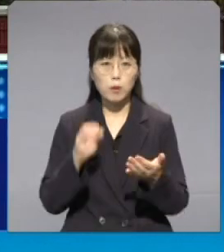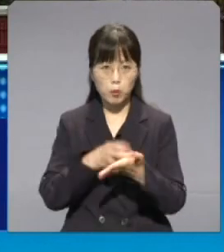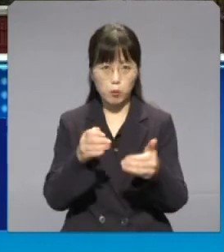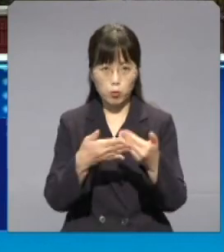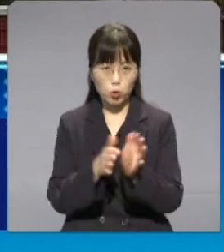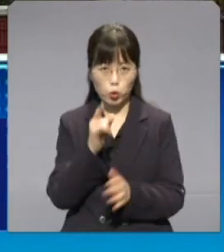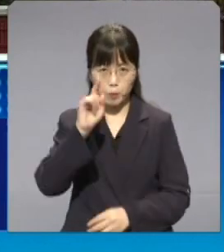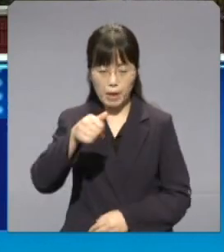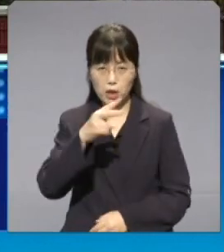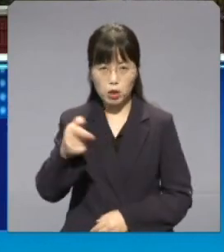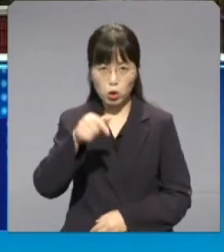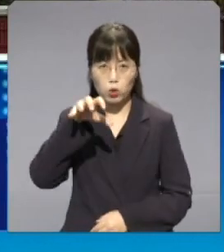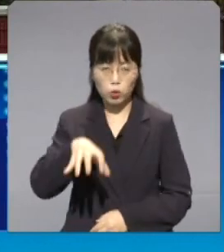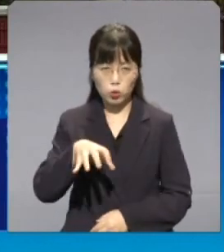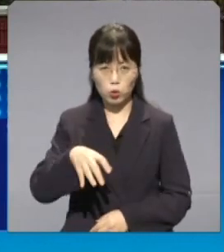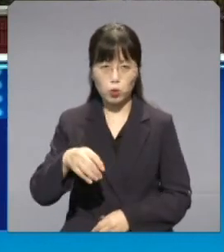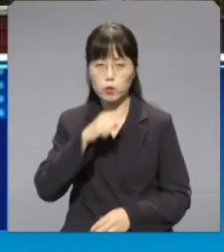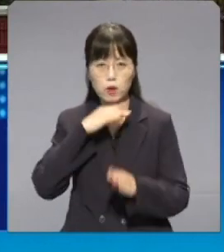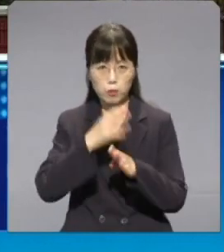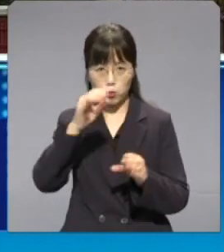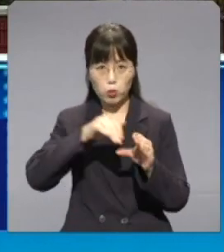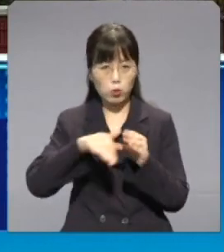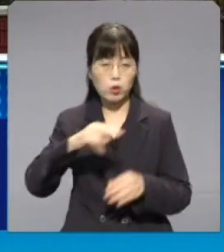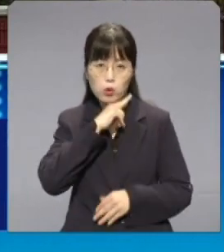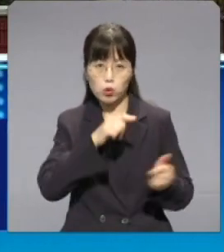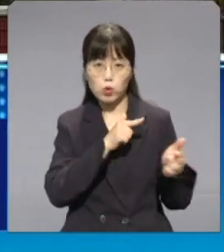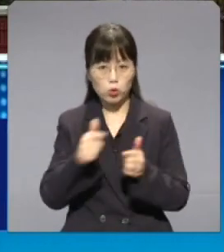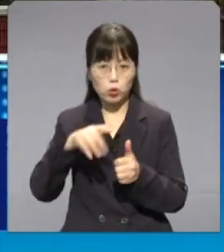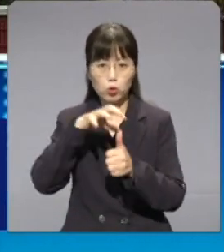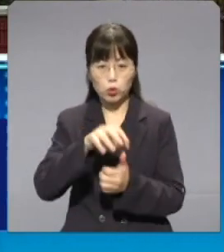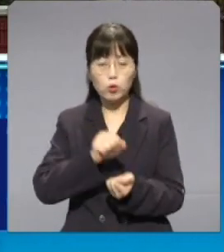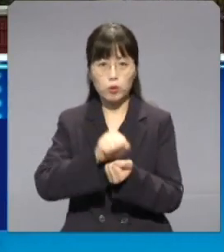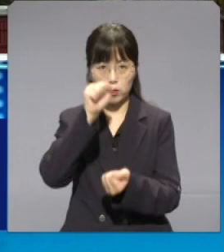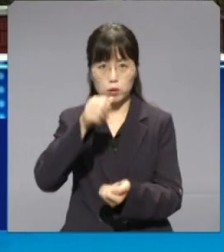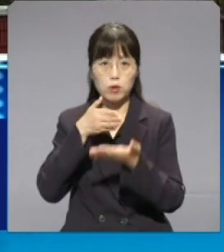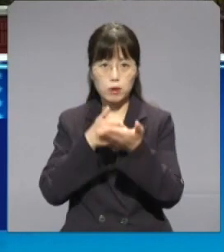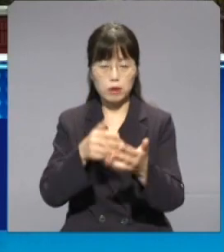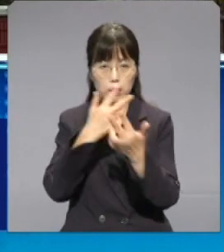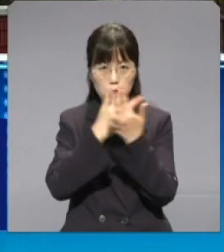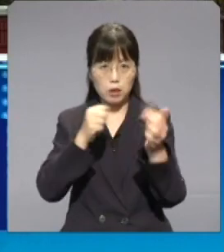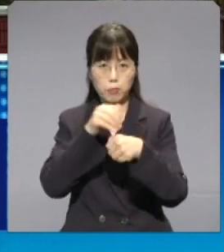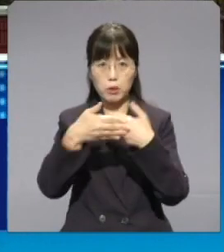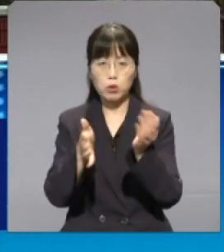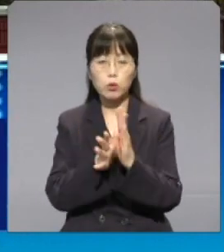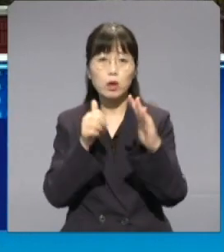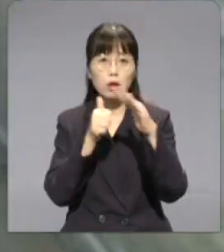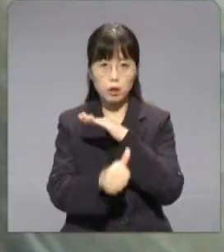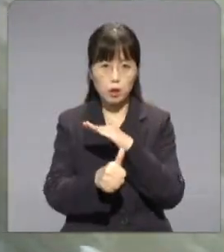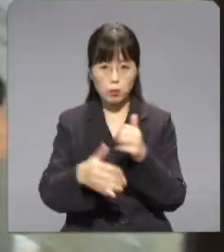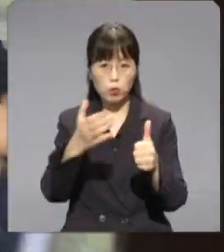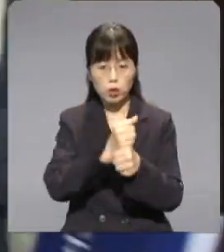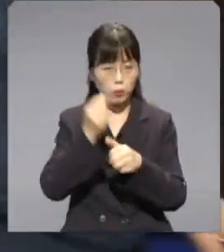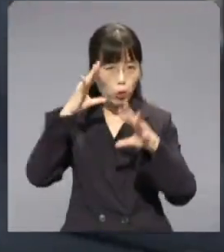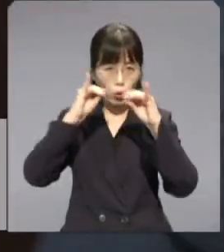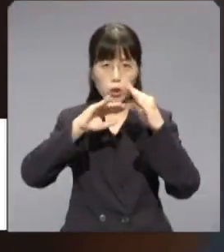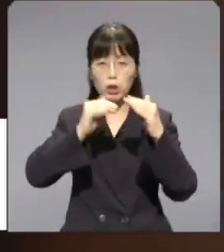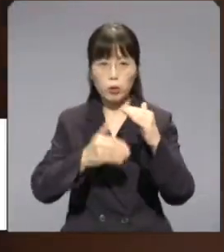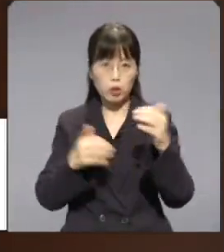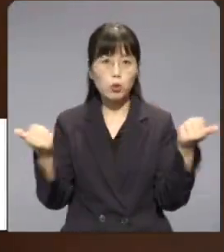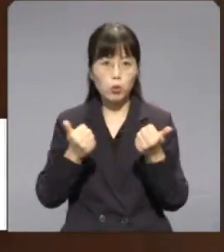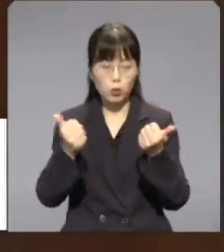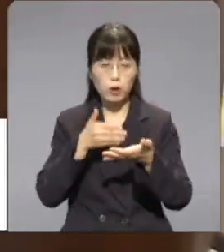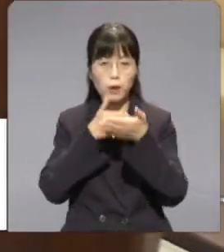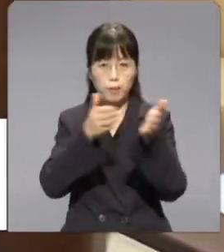법무부는 백현동 특혜 의혹과 쌍방울 대북 송금 의혹 등으로 구속영장이 청구된 이재명 더불어민주당 대표의 체포 동의안을